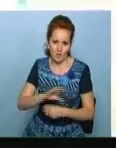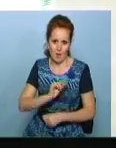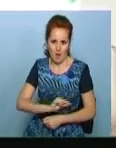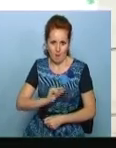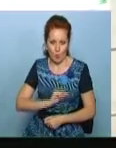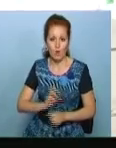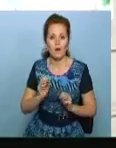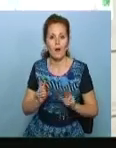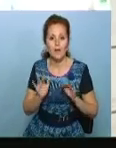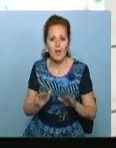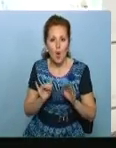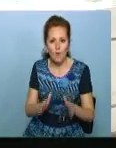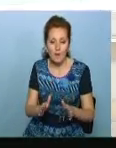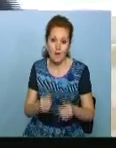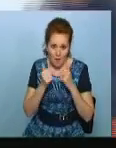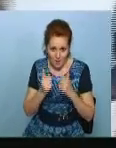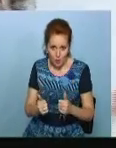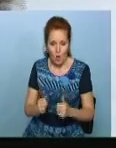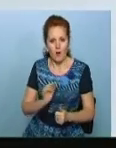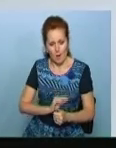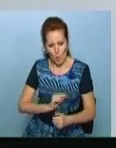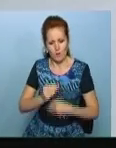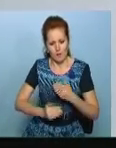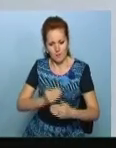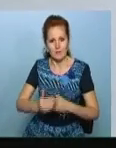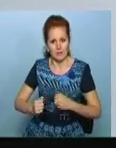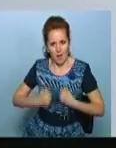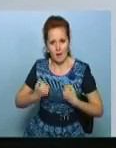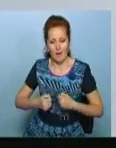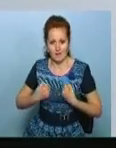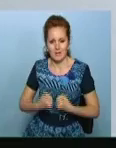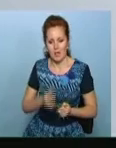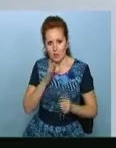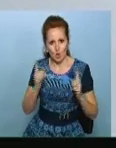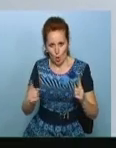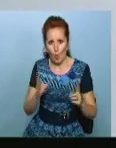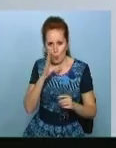идут? Хорошо? Работайте, стараетесь?